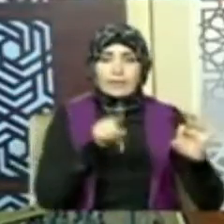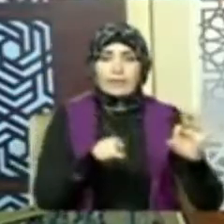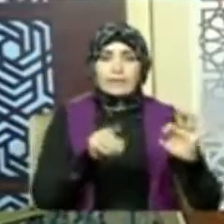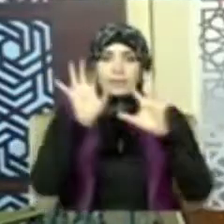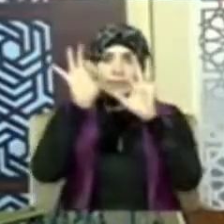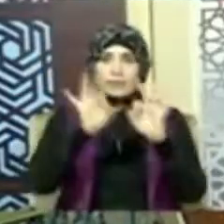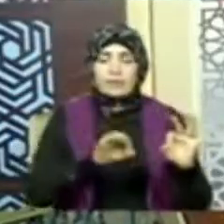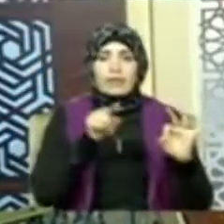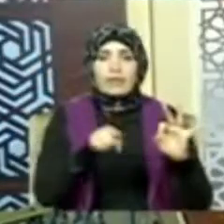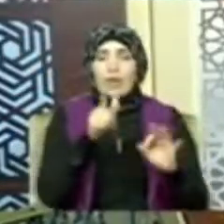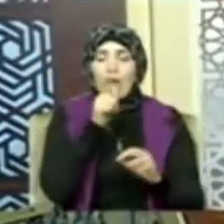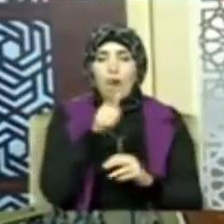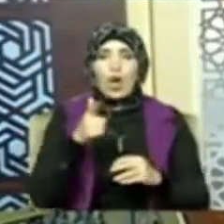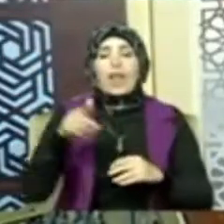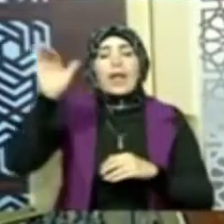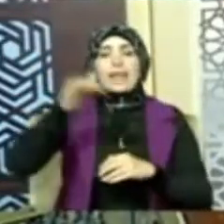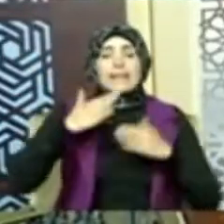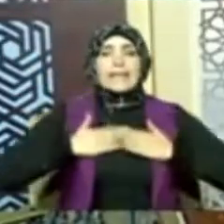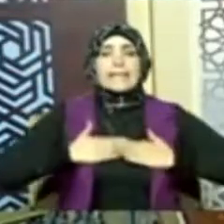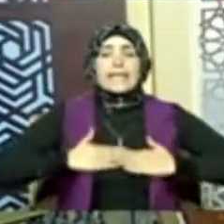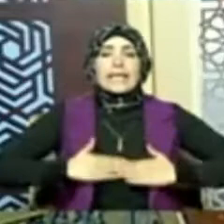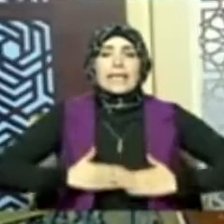الله سكينته عليه